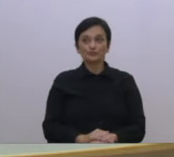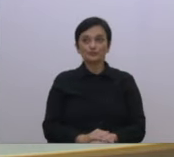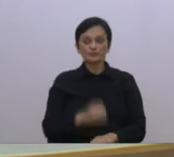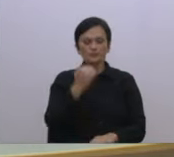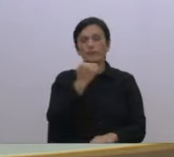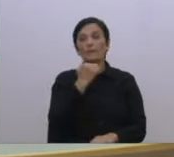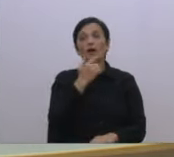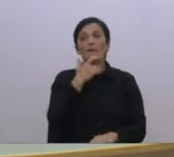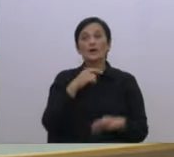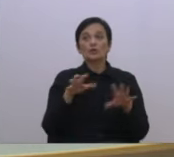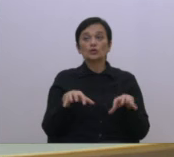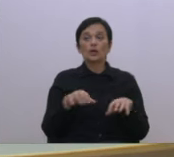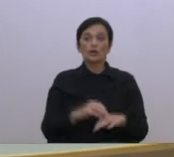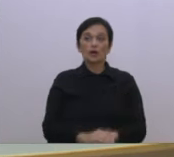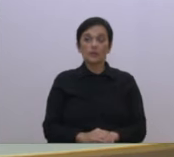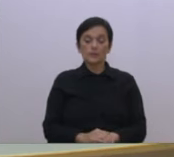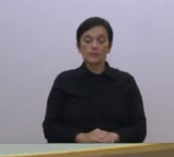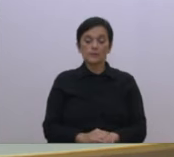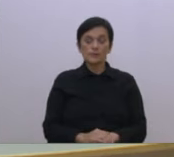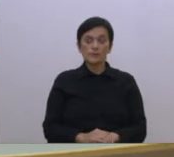მადლობა ბატონო თავმჯდომარე.